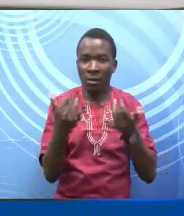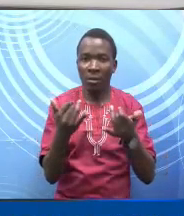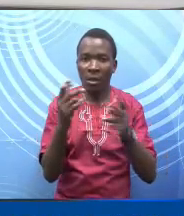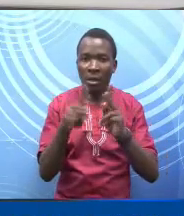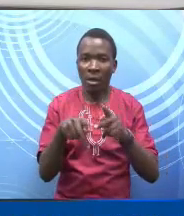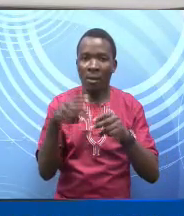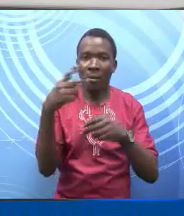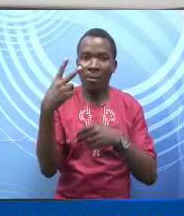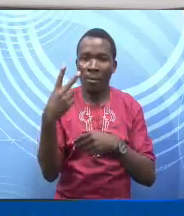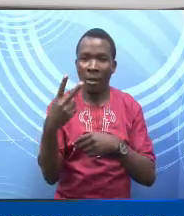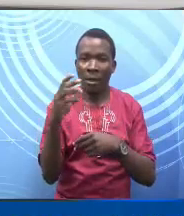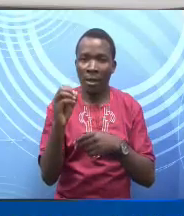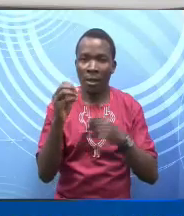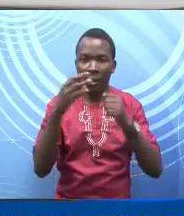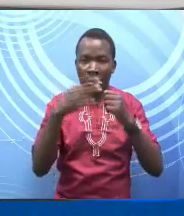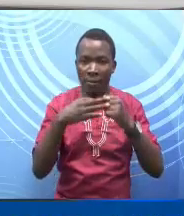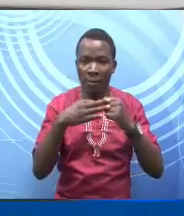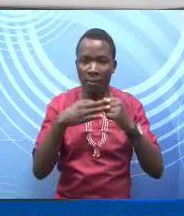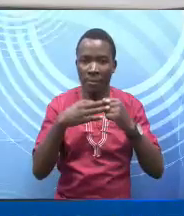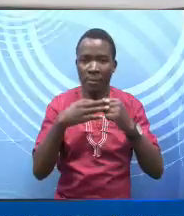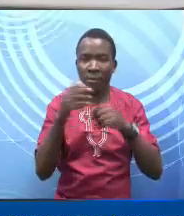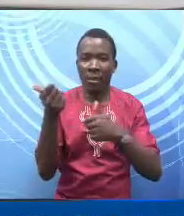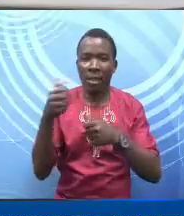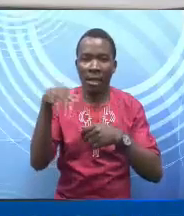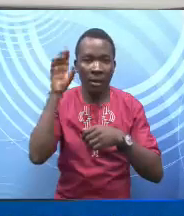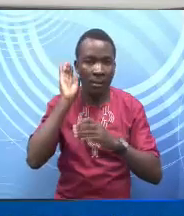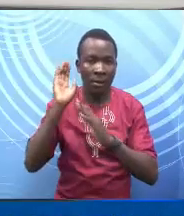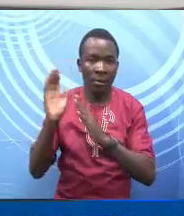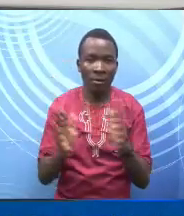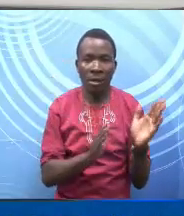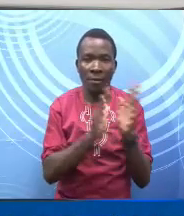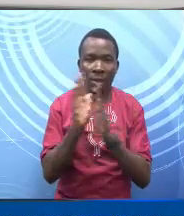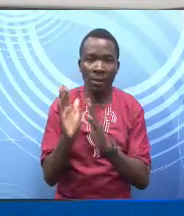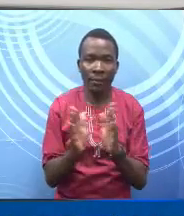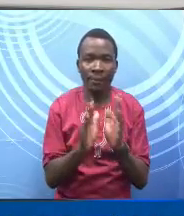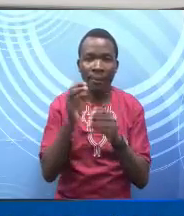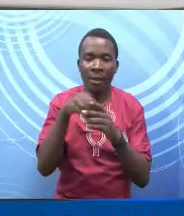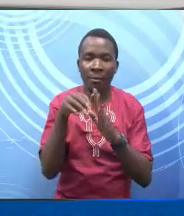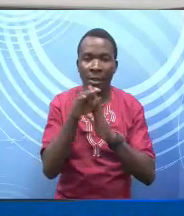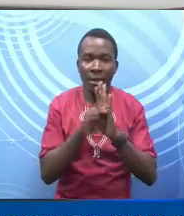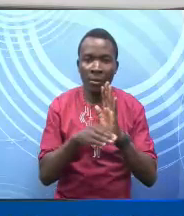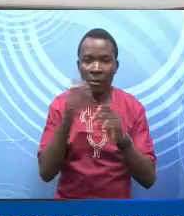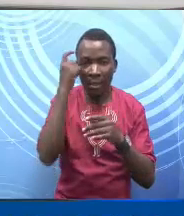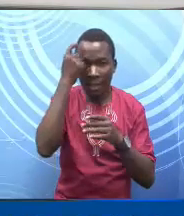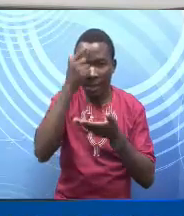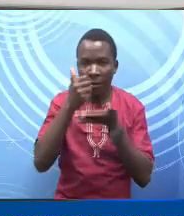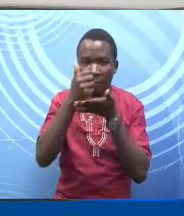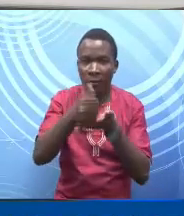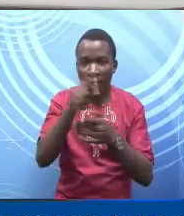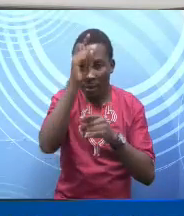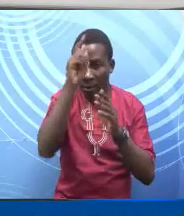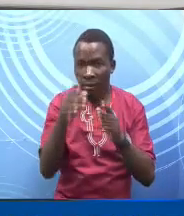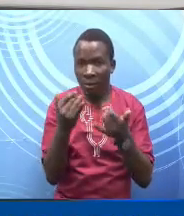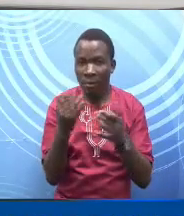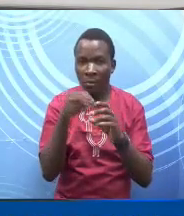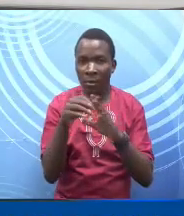kuri 208. Miyandi makuru twabateguriye muri gahunda ya leta yo gufasha abaturage muri iki gihe